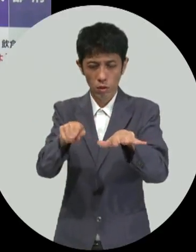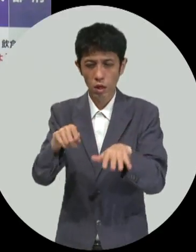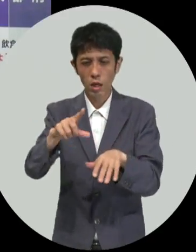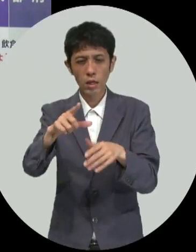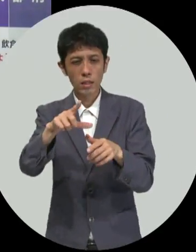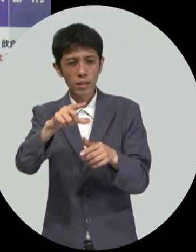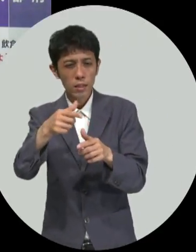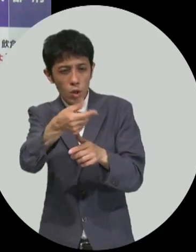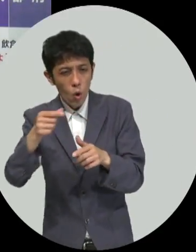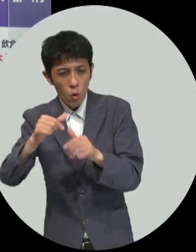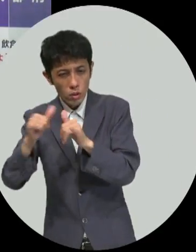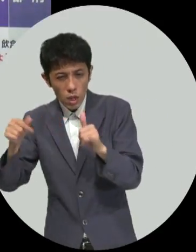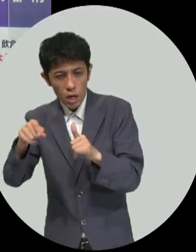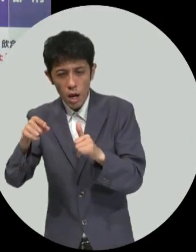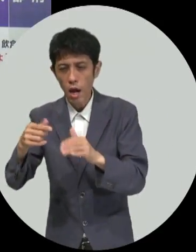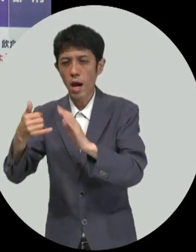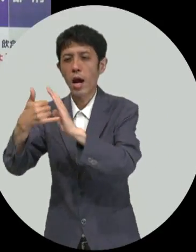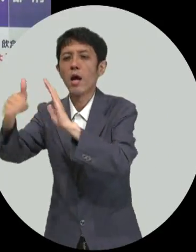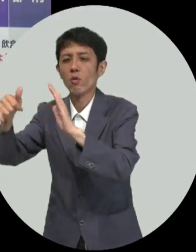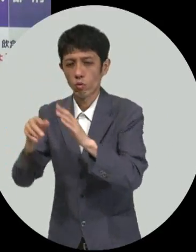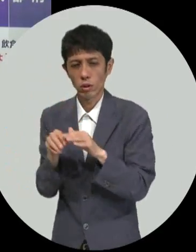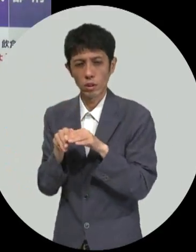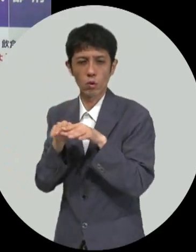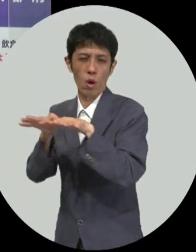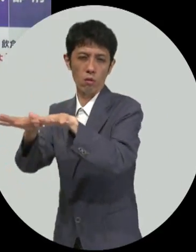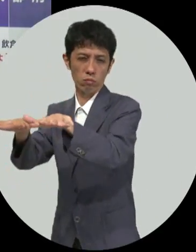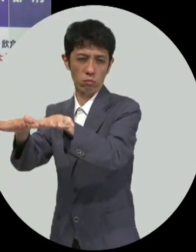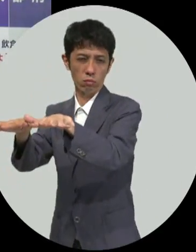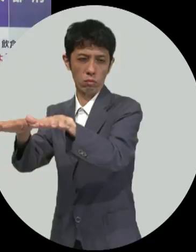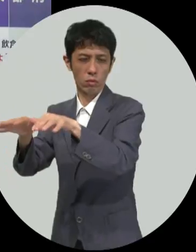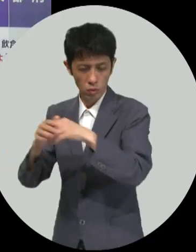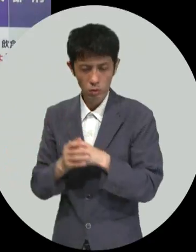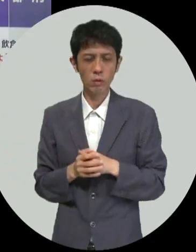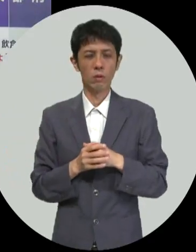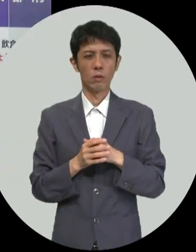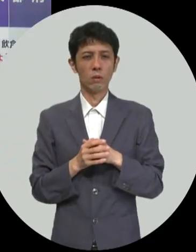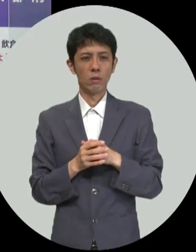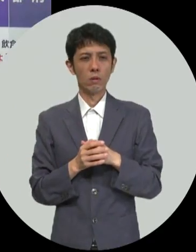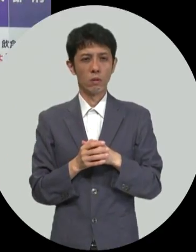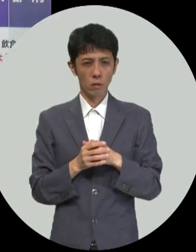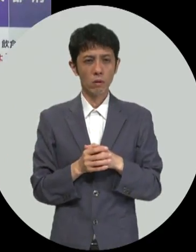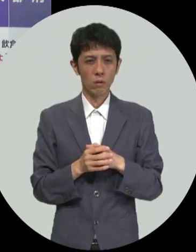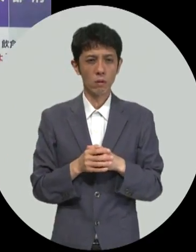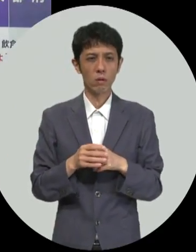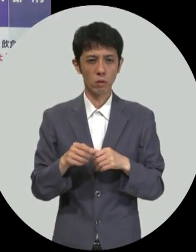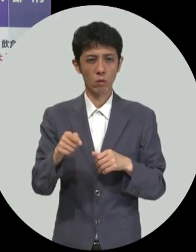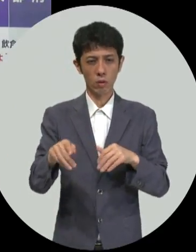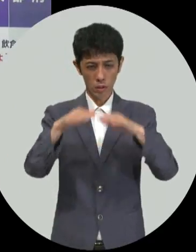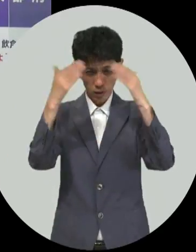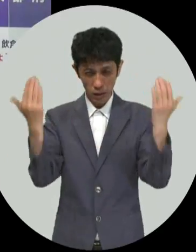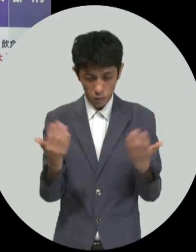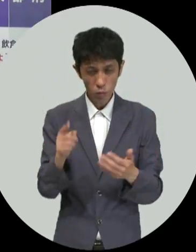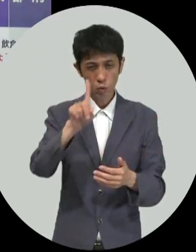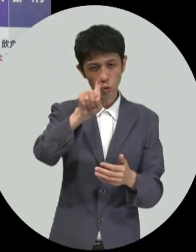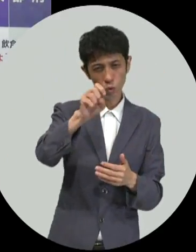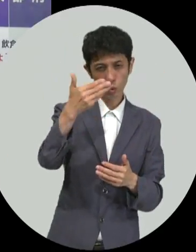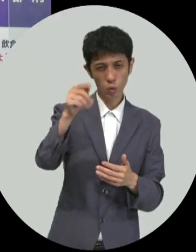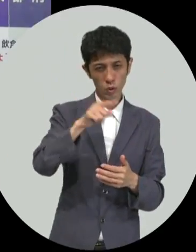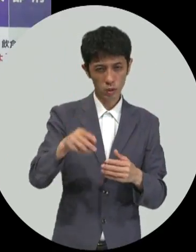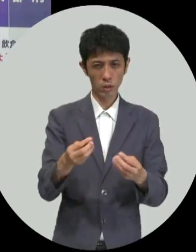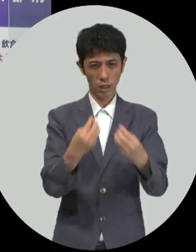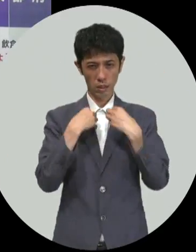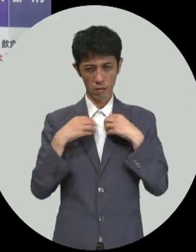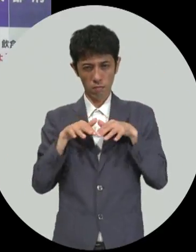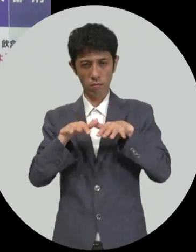それぞれ同業家族に移していくということで、まあ、例えばこれ一つ出ますと、 ここだけで19名の方がおられるわけでございまして、必ず